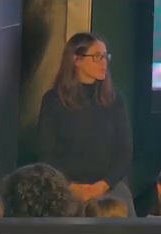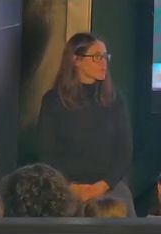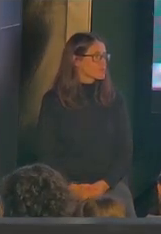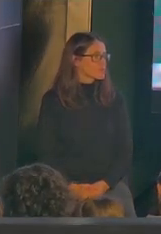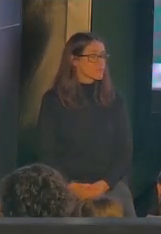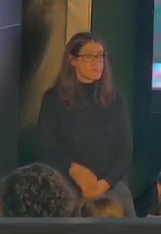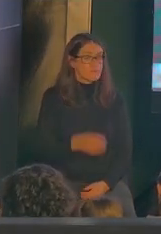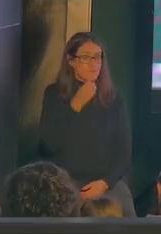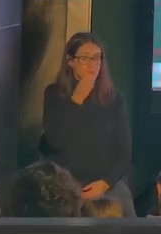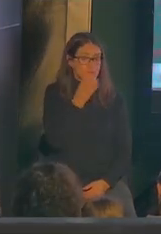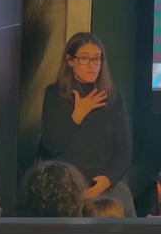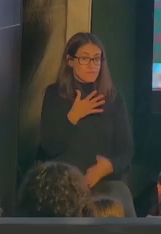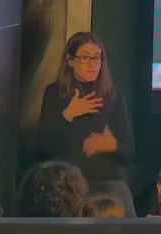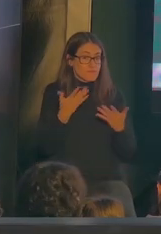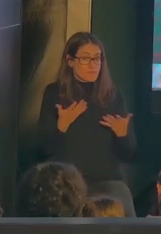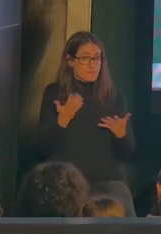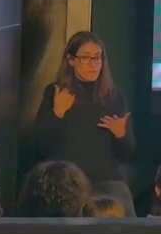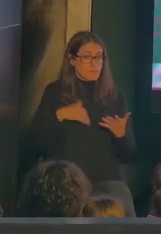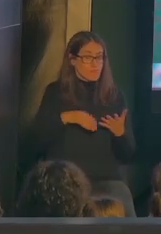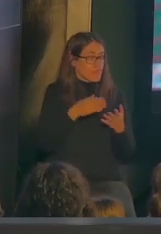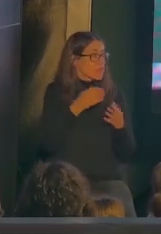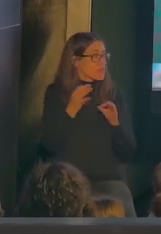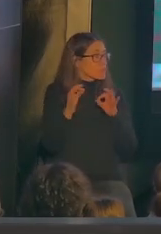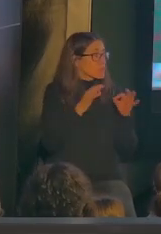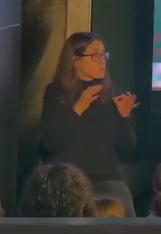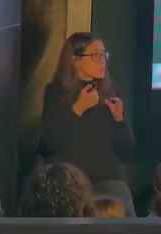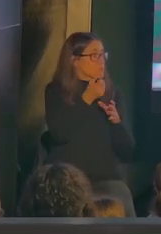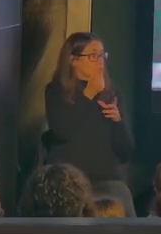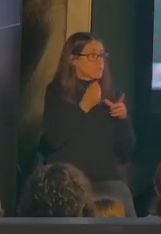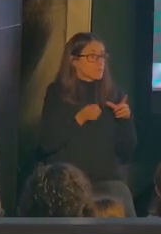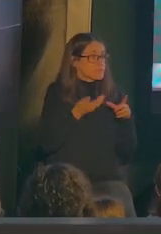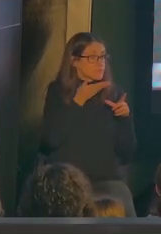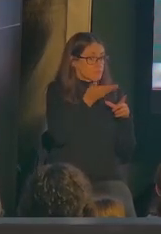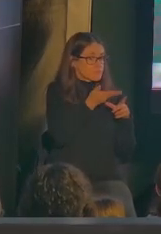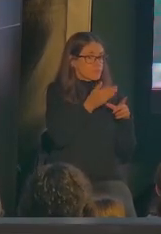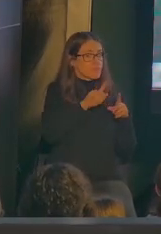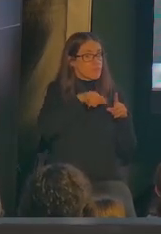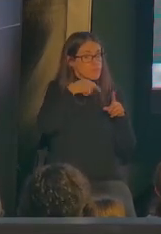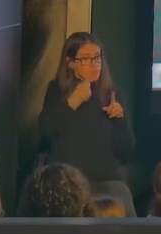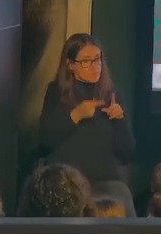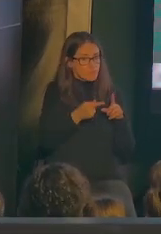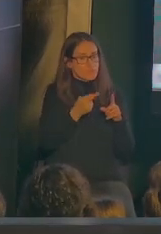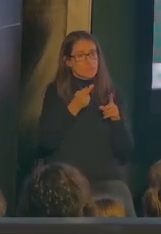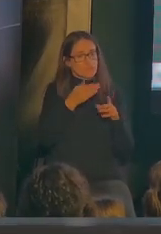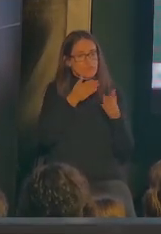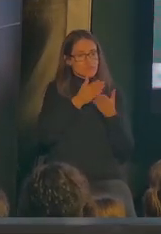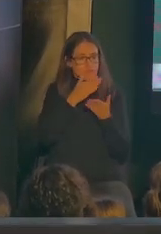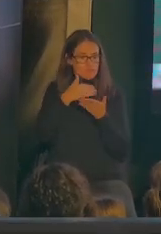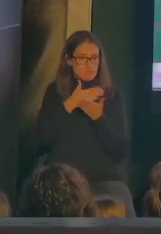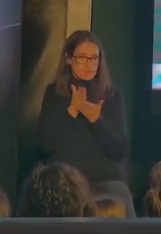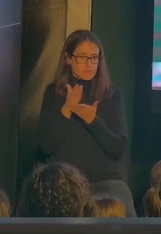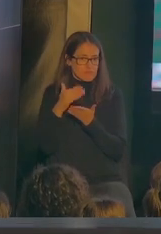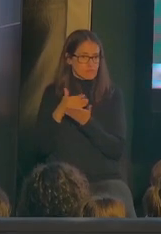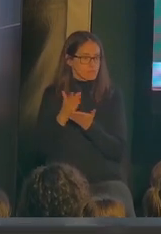I en aquest cas, un cop cuit, el que fem és ho tallarem a daus. Vale? Jo avui,